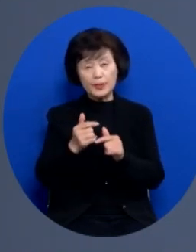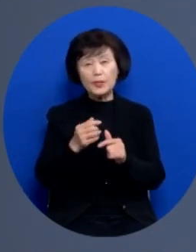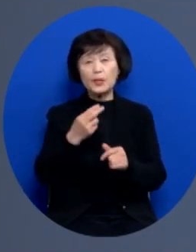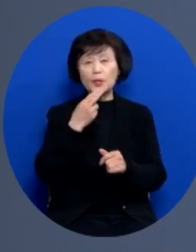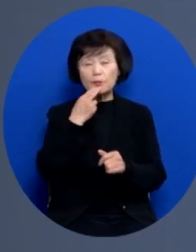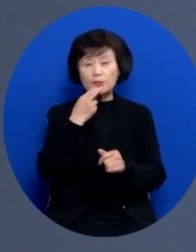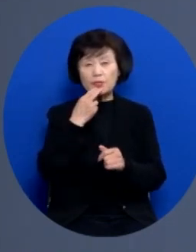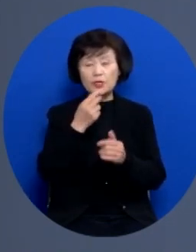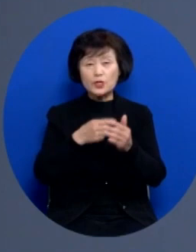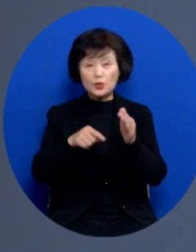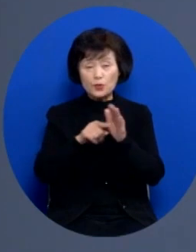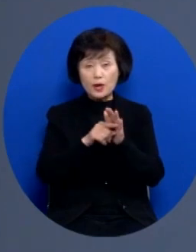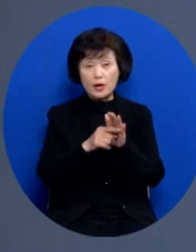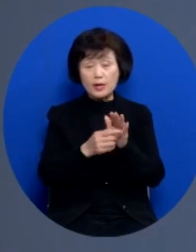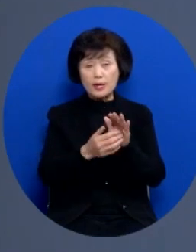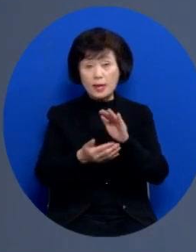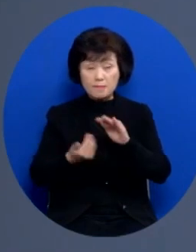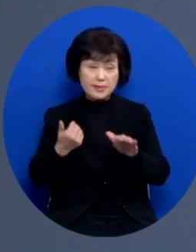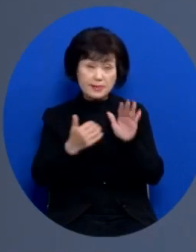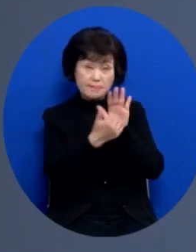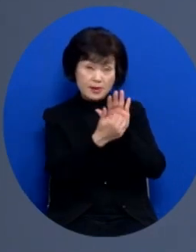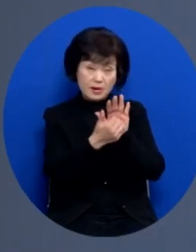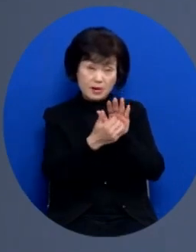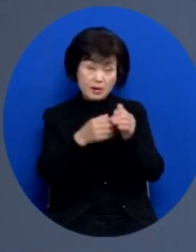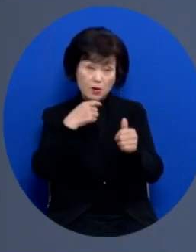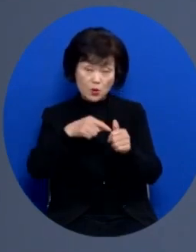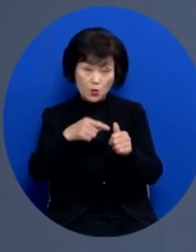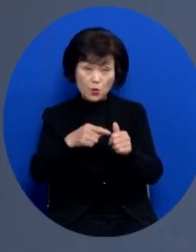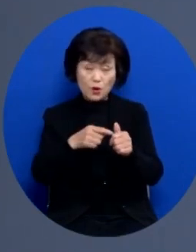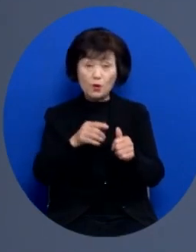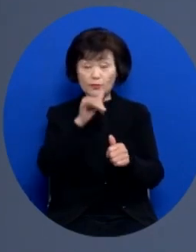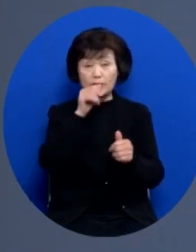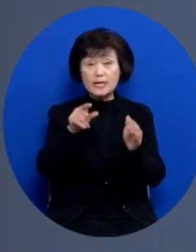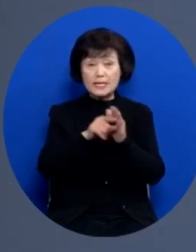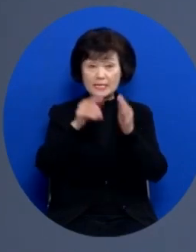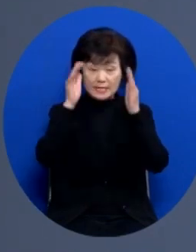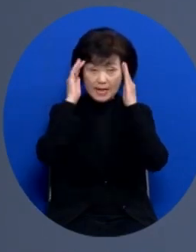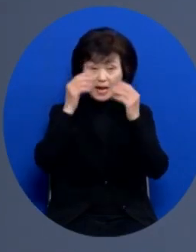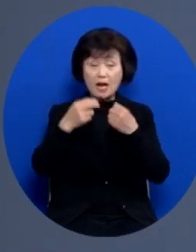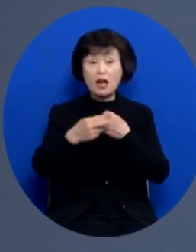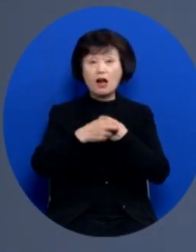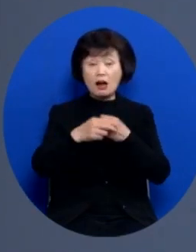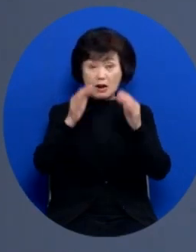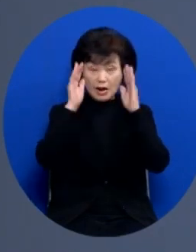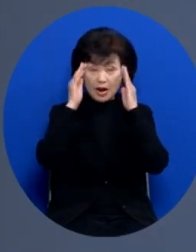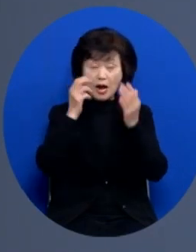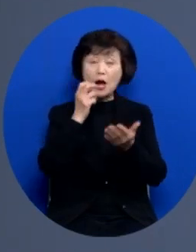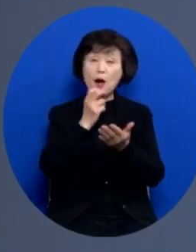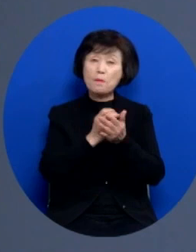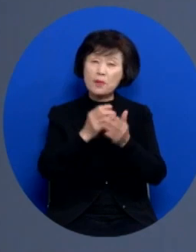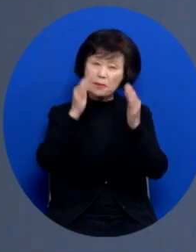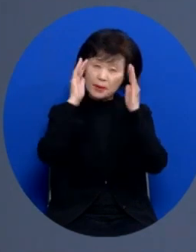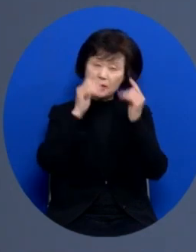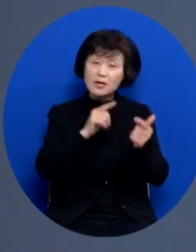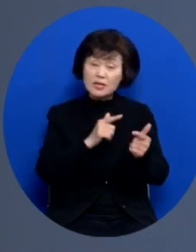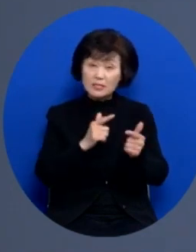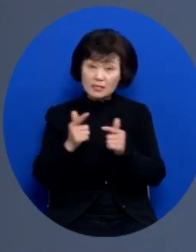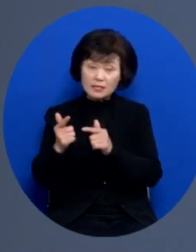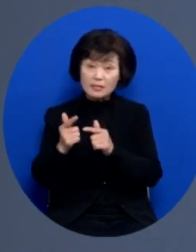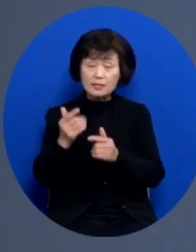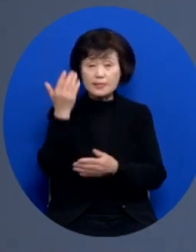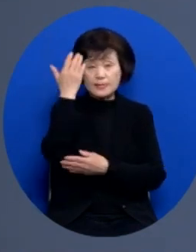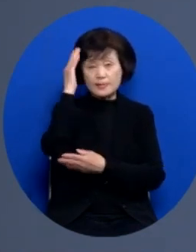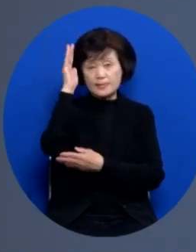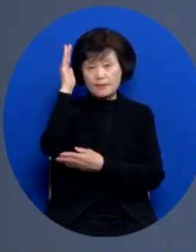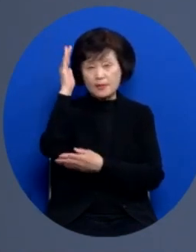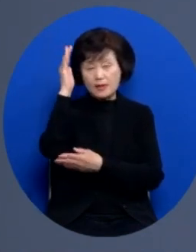예방도 하고자 합니다. 그래서 신학, 의학, 또 법률 여러 면에 있어서 우리가 세미나를